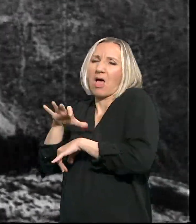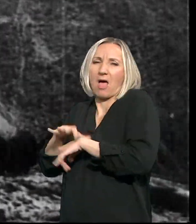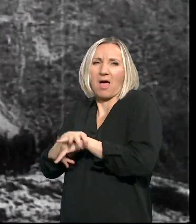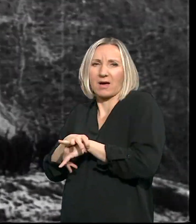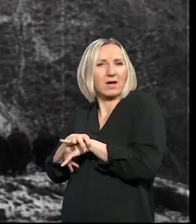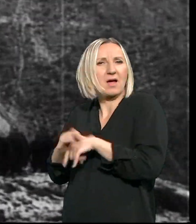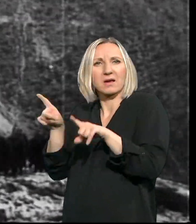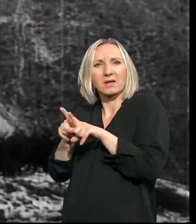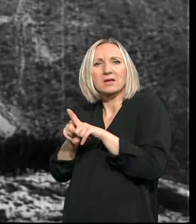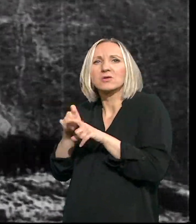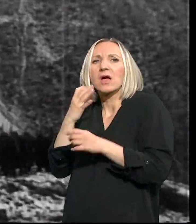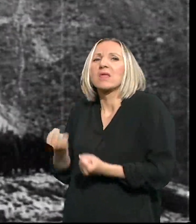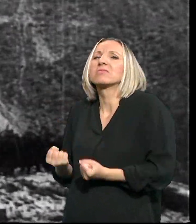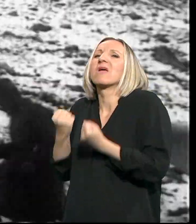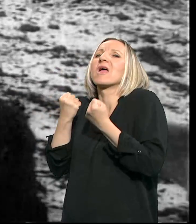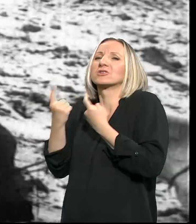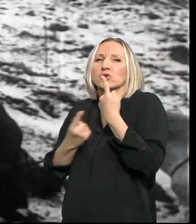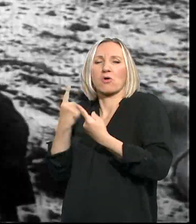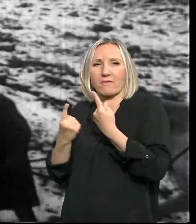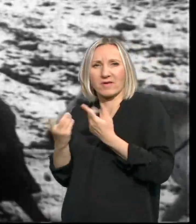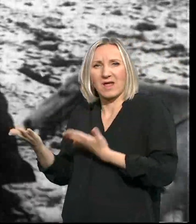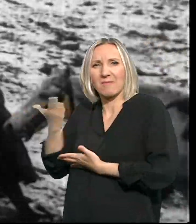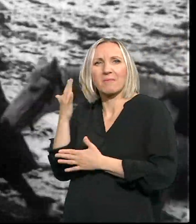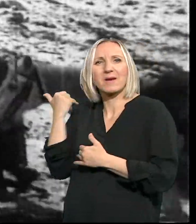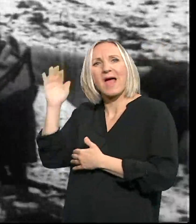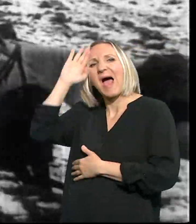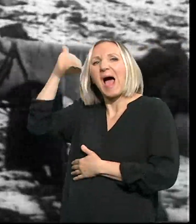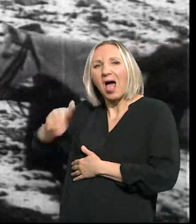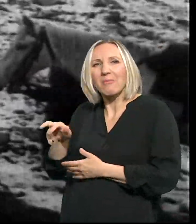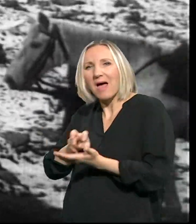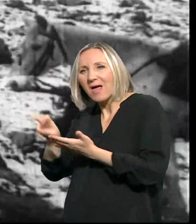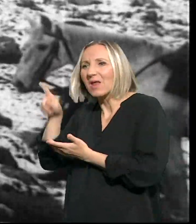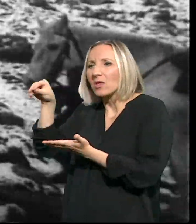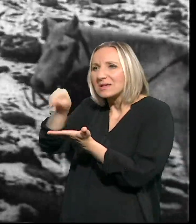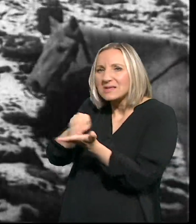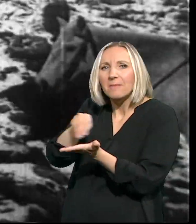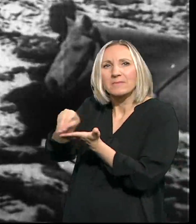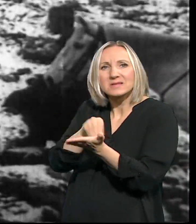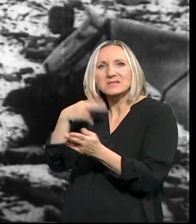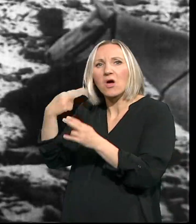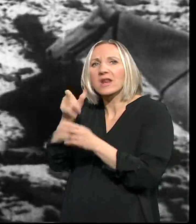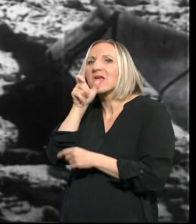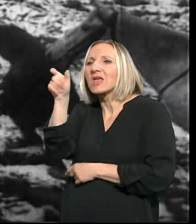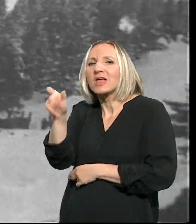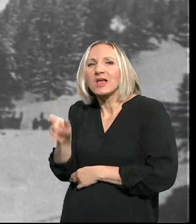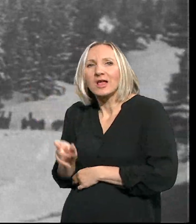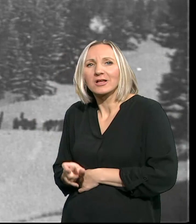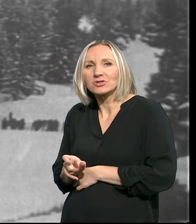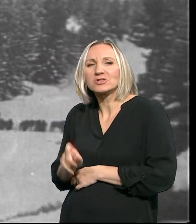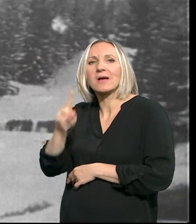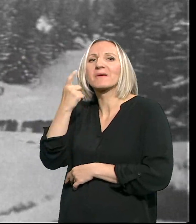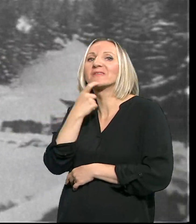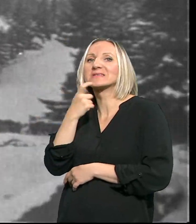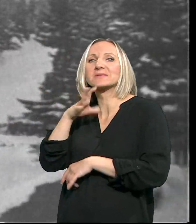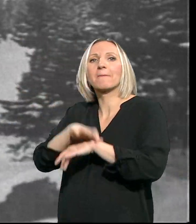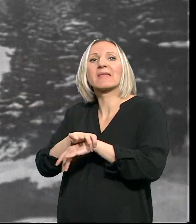ga napustila ni u najtežim trenucima. U gudurama Albanije zapisivao je i termine za prvi srpski medicinski rečnik, koji je i